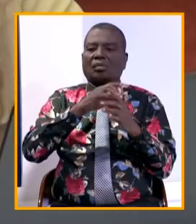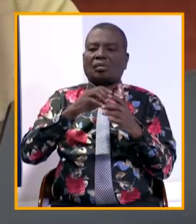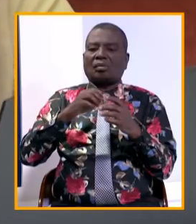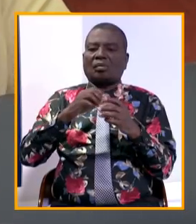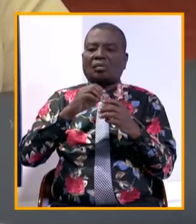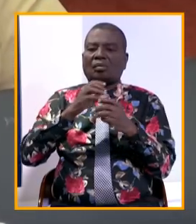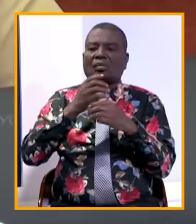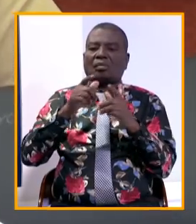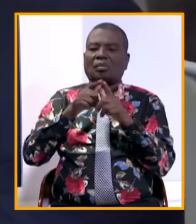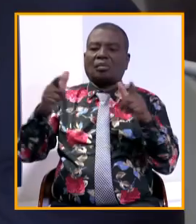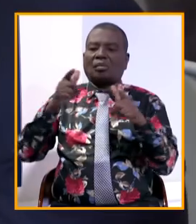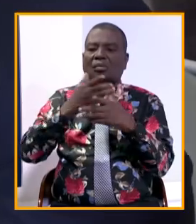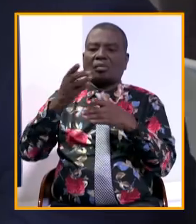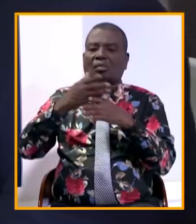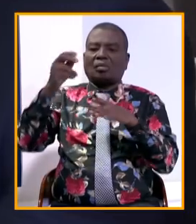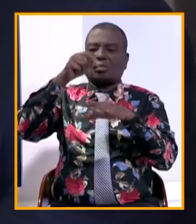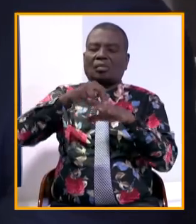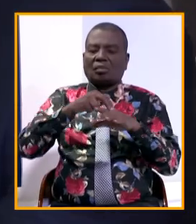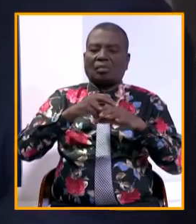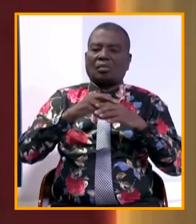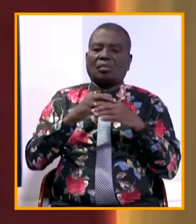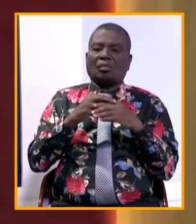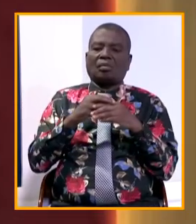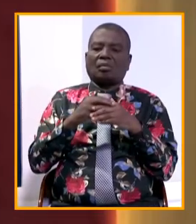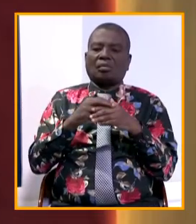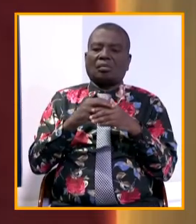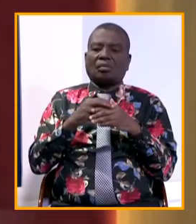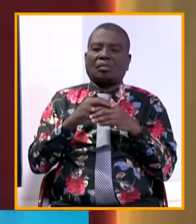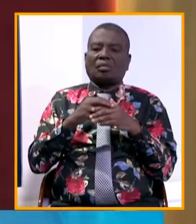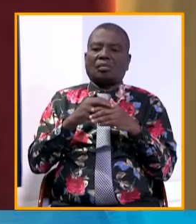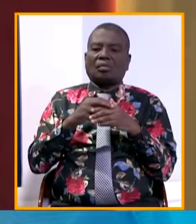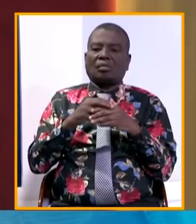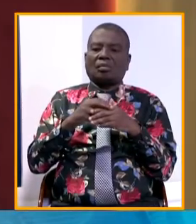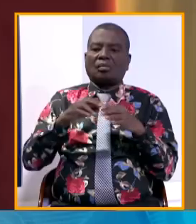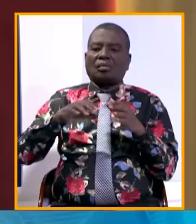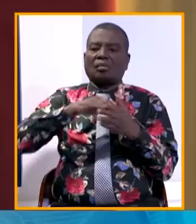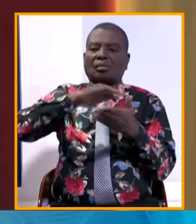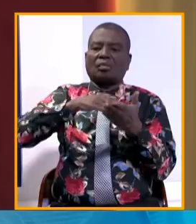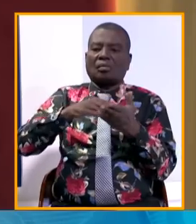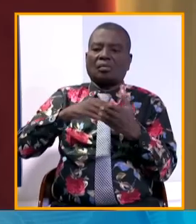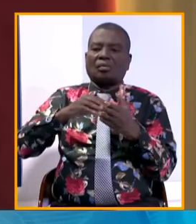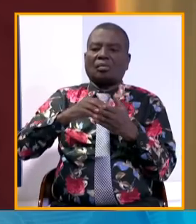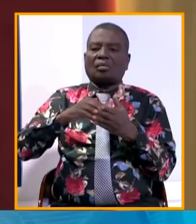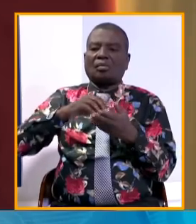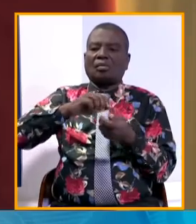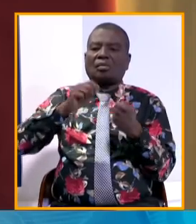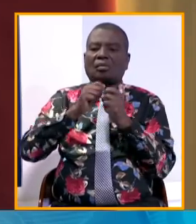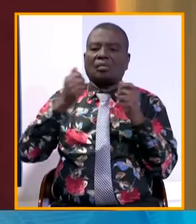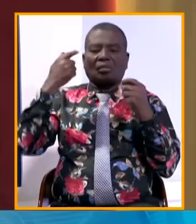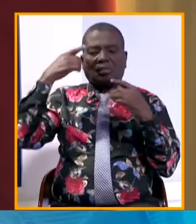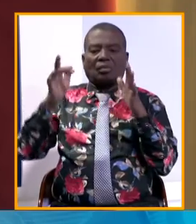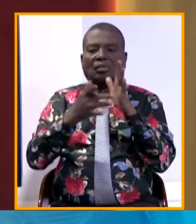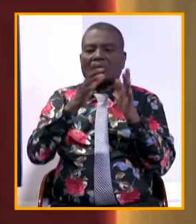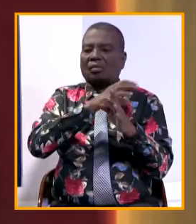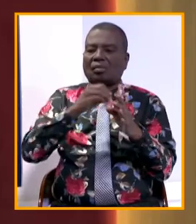grande distribution ou les paiements contre marchandises. Mettre en place un centre d'innovation, d'expérimentation pour tester